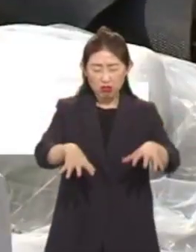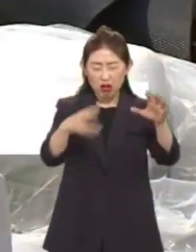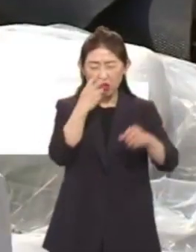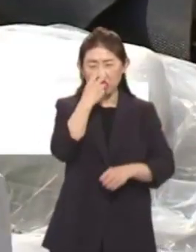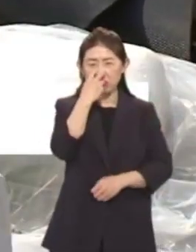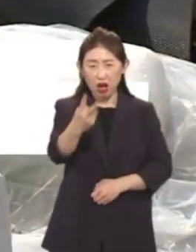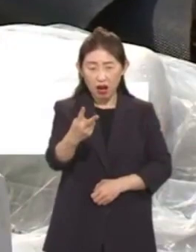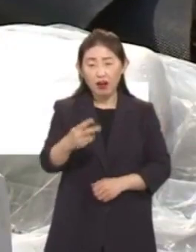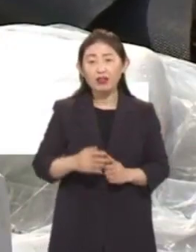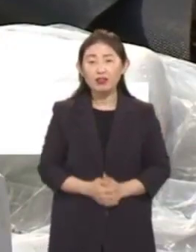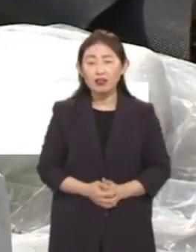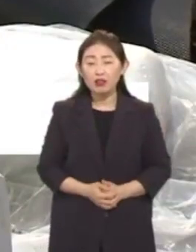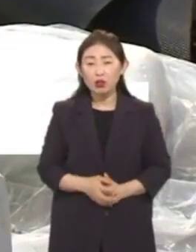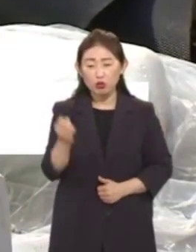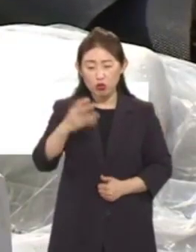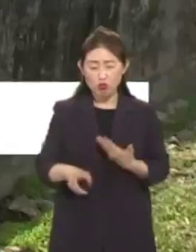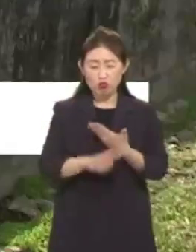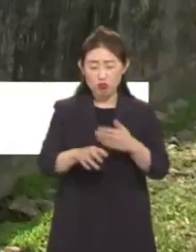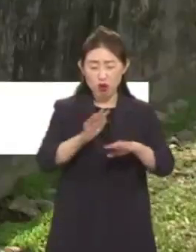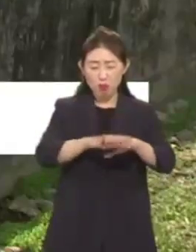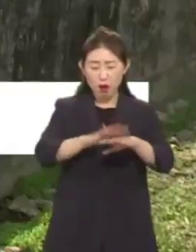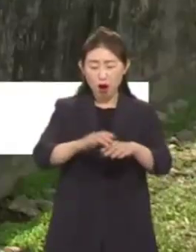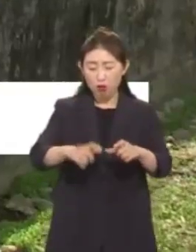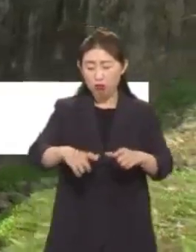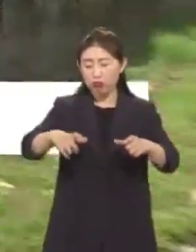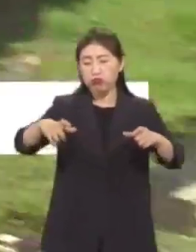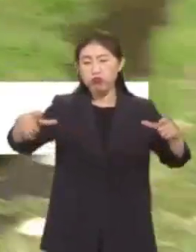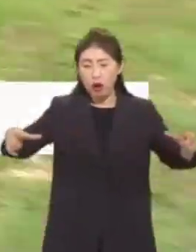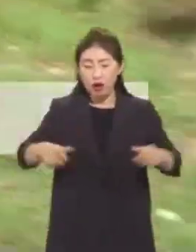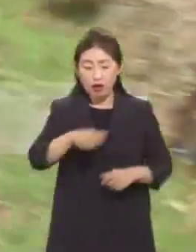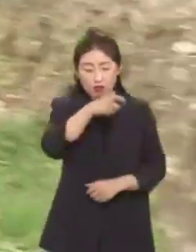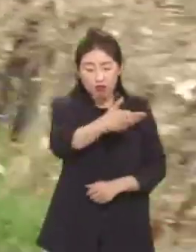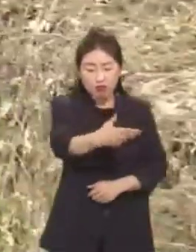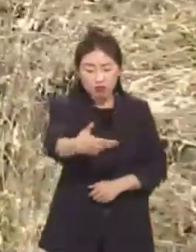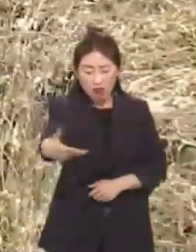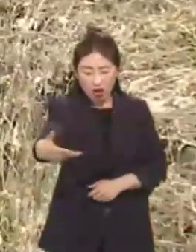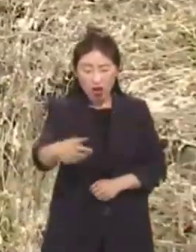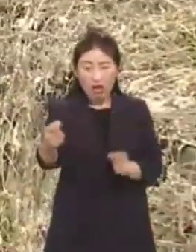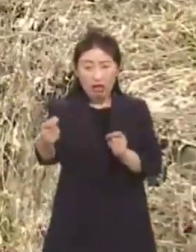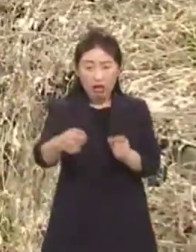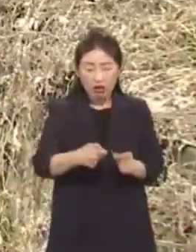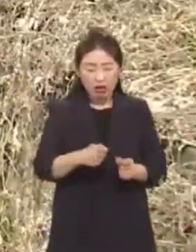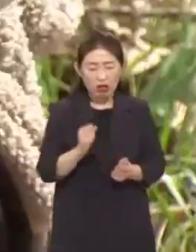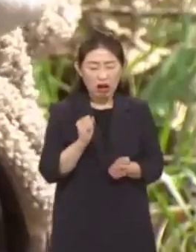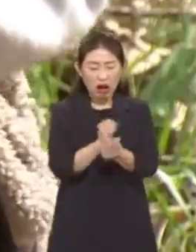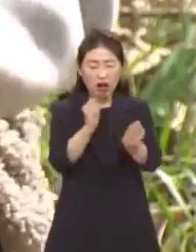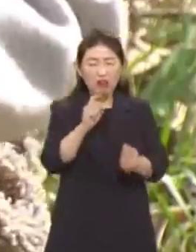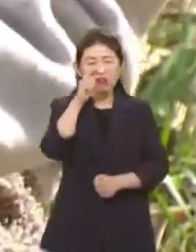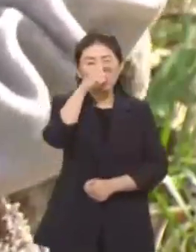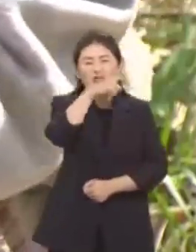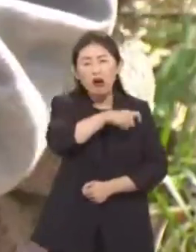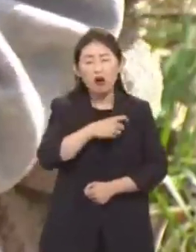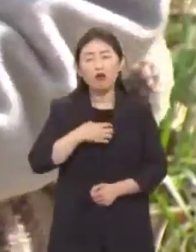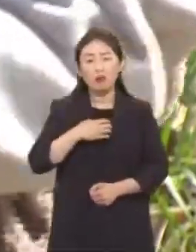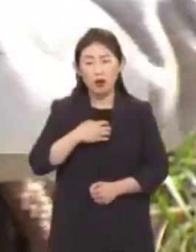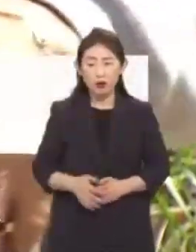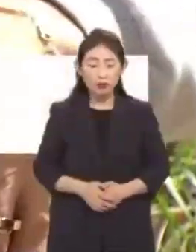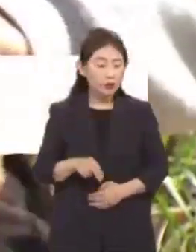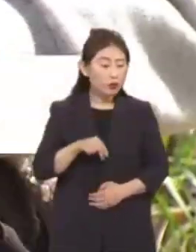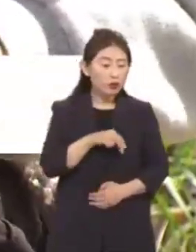시작했고 불법 경작도 늘어나며 하천 오염까지 우려되지만 뚜렷한 해결책이 없습니다. 조금 돌아다니다